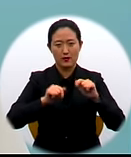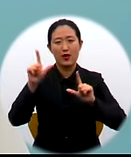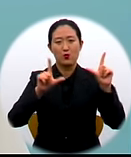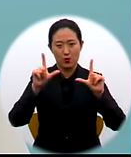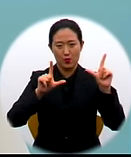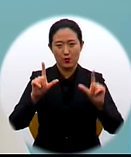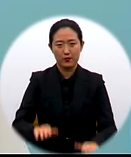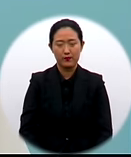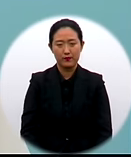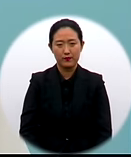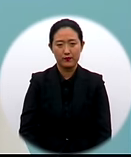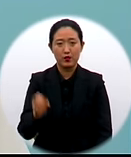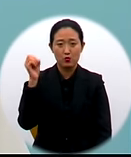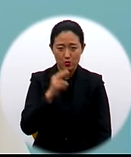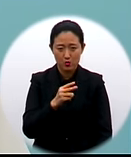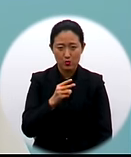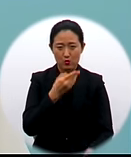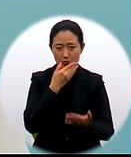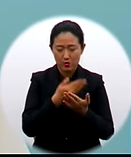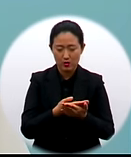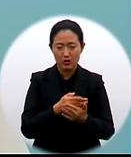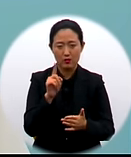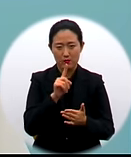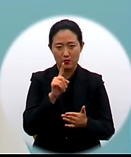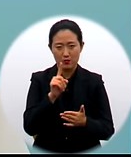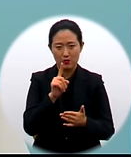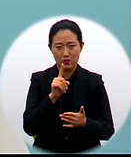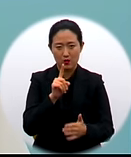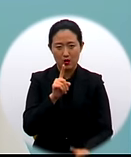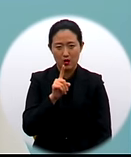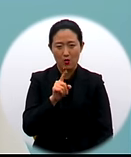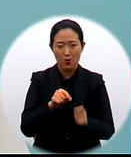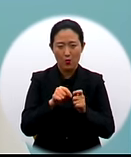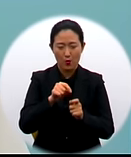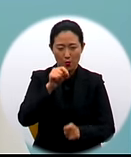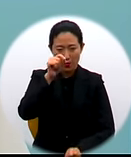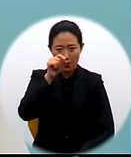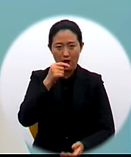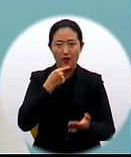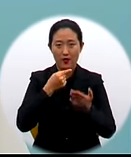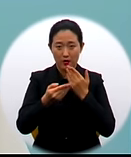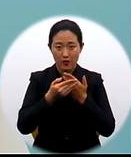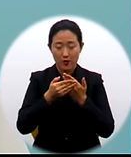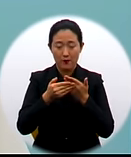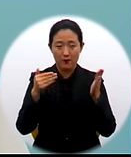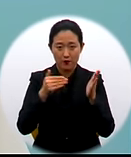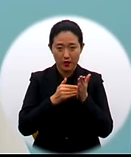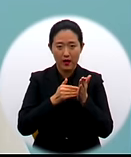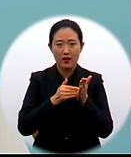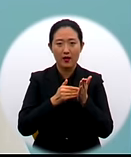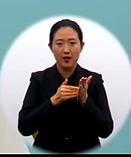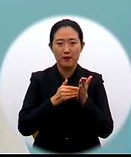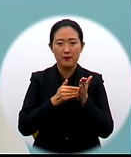행동 특성이에요. 그리고 유일하게 진로를 설계하는 과정에서 오랜 시간 쌓여서 완성되는 것이 바로